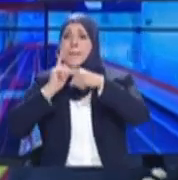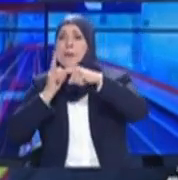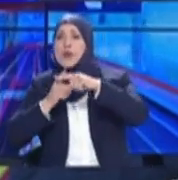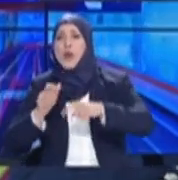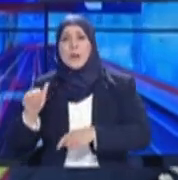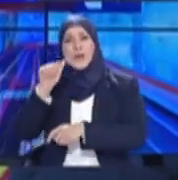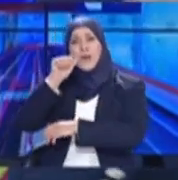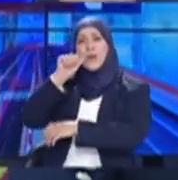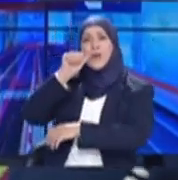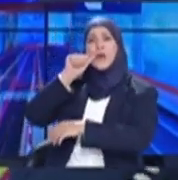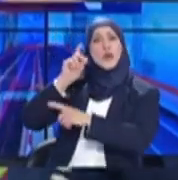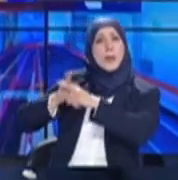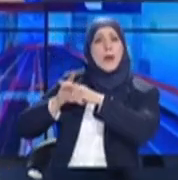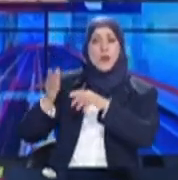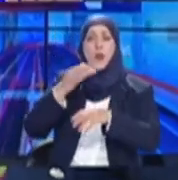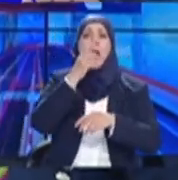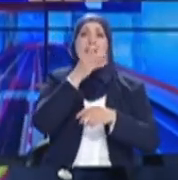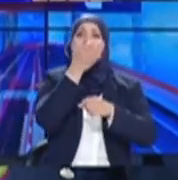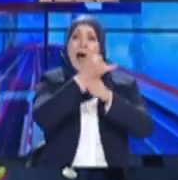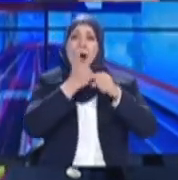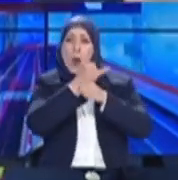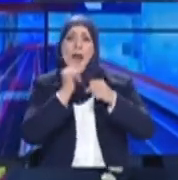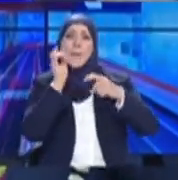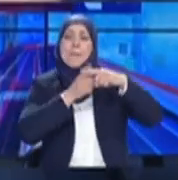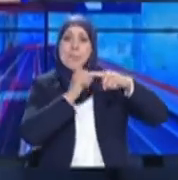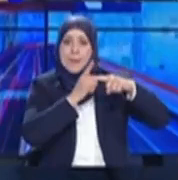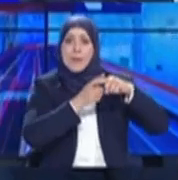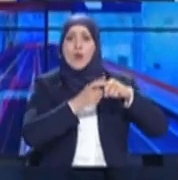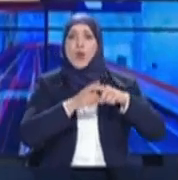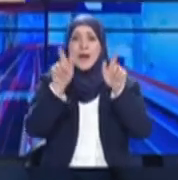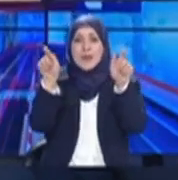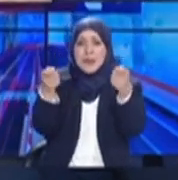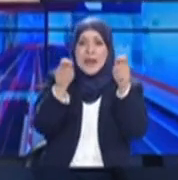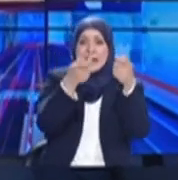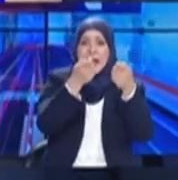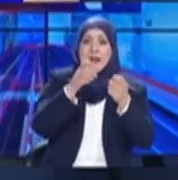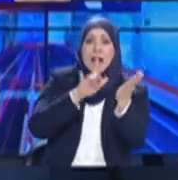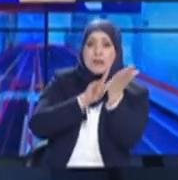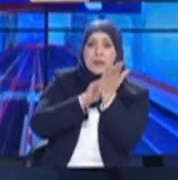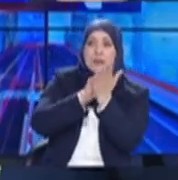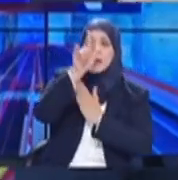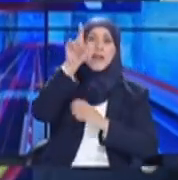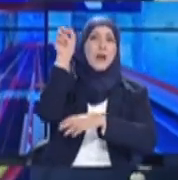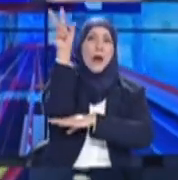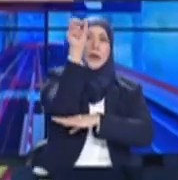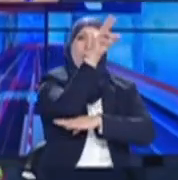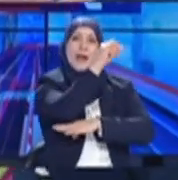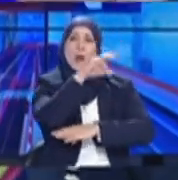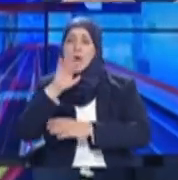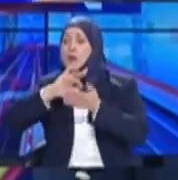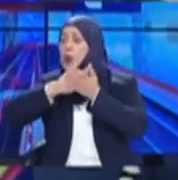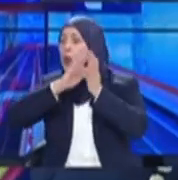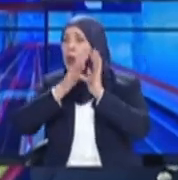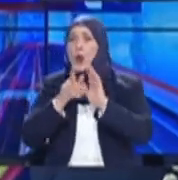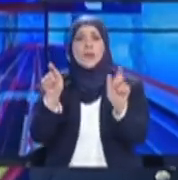كل الفضاءات الترفيه هي اغلقناها اغلقنا انا ذكرته الرحلات اه الترفيه هي كل المحل الترفيهيه